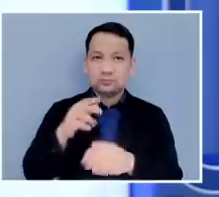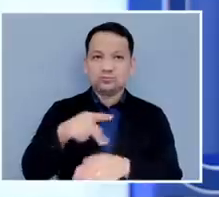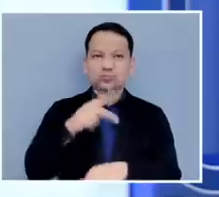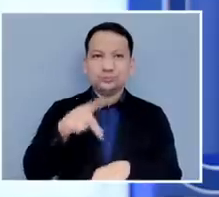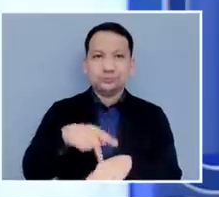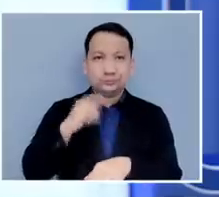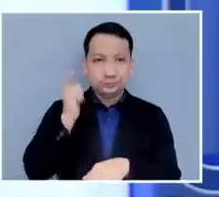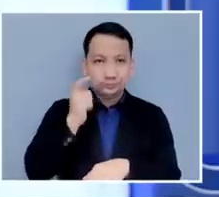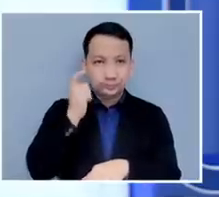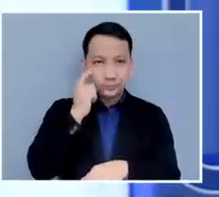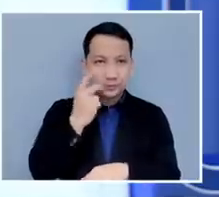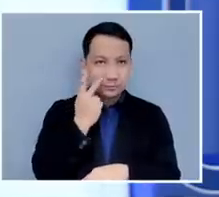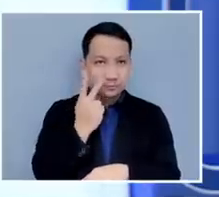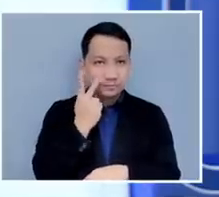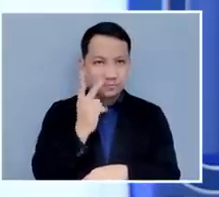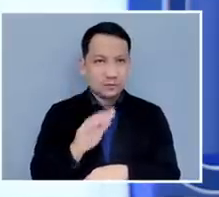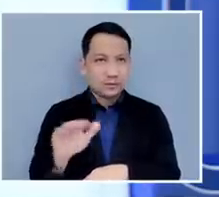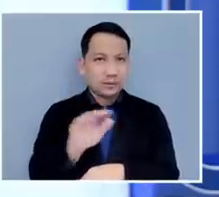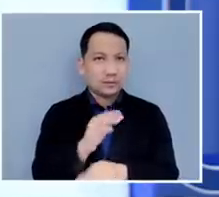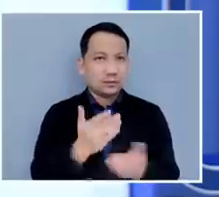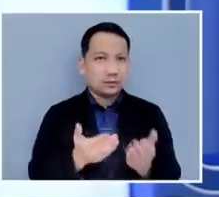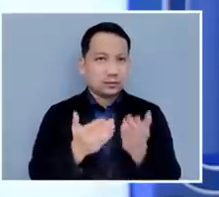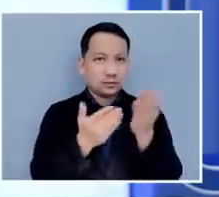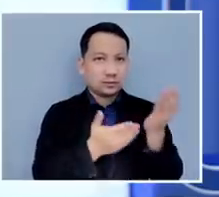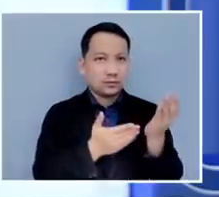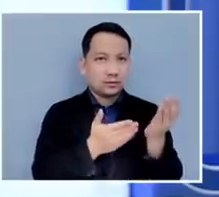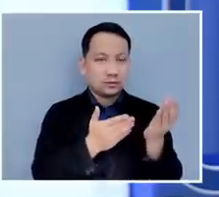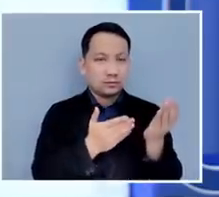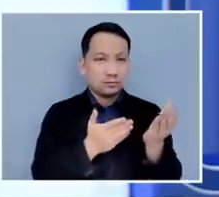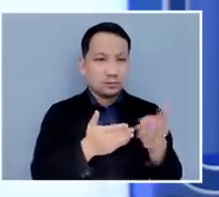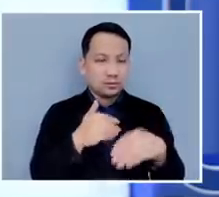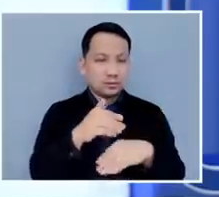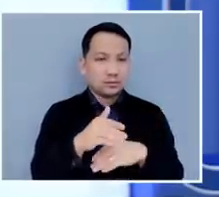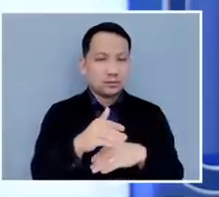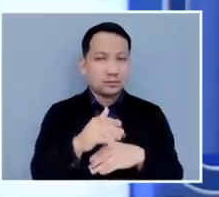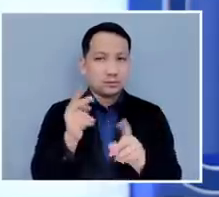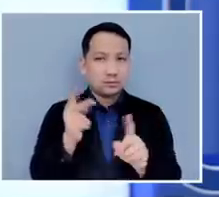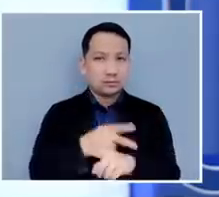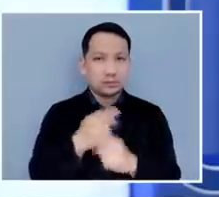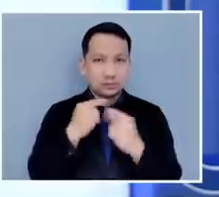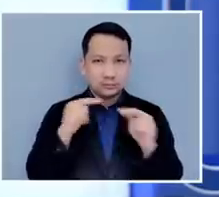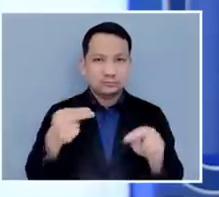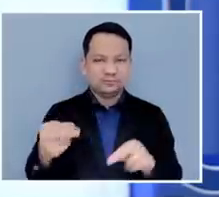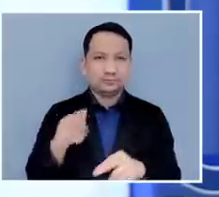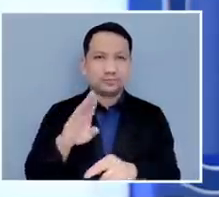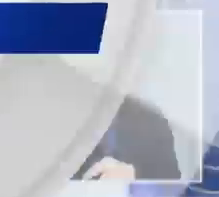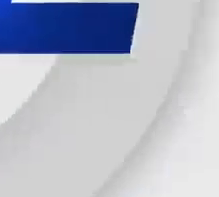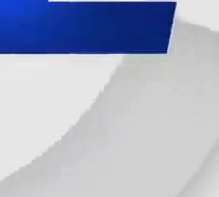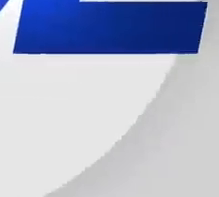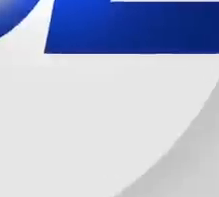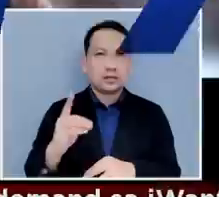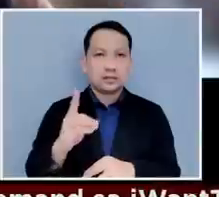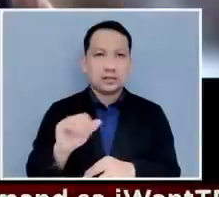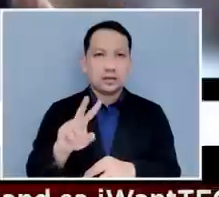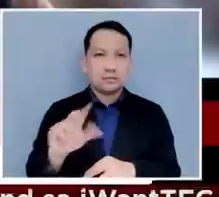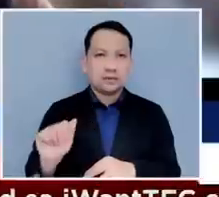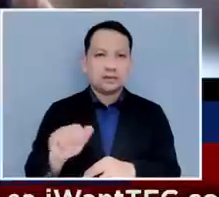na makita ang mga isusumite ng mga biktima. Nagpapatrol, Bianca Dava.